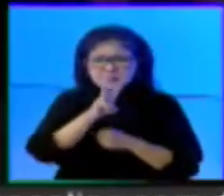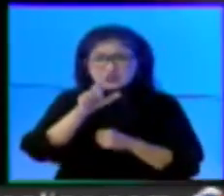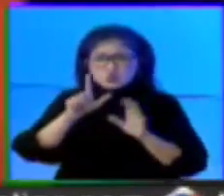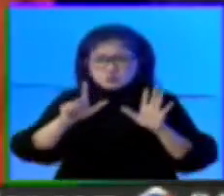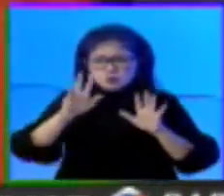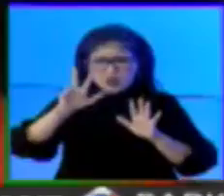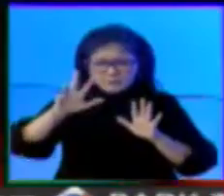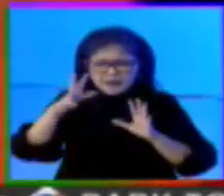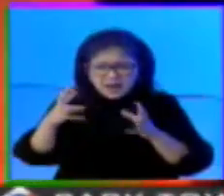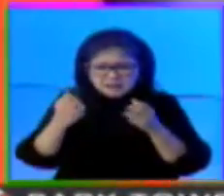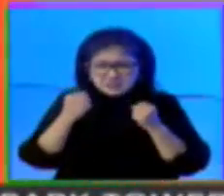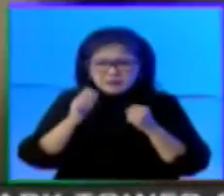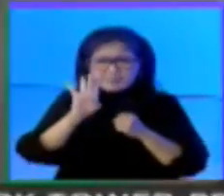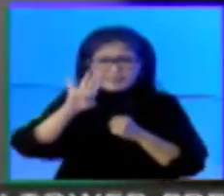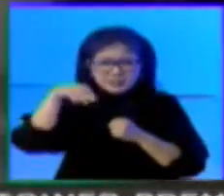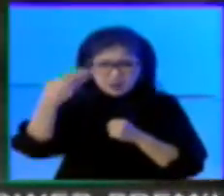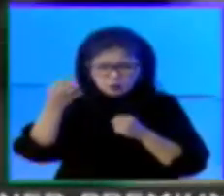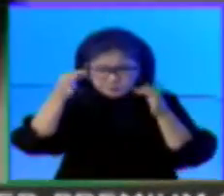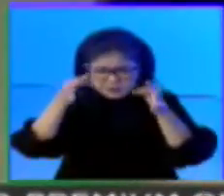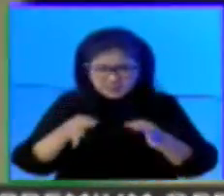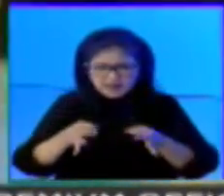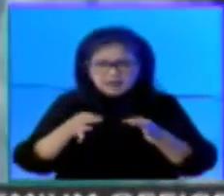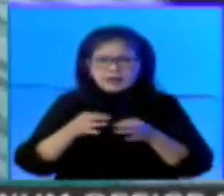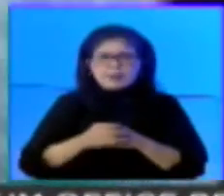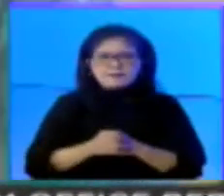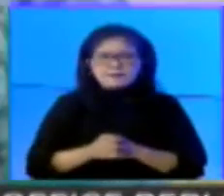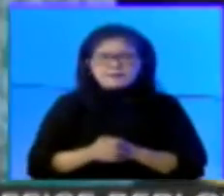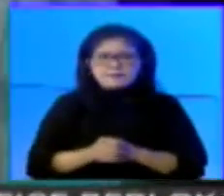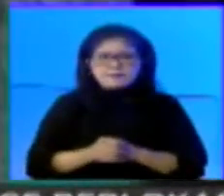dengan ancaman 4 tahun penjara. Dari Bojonegoro, Jawa Timur, Dedi Mahdi, iNews.